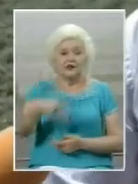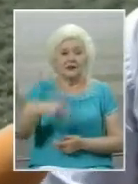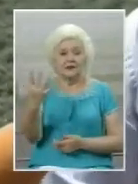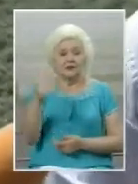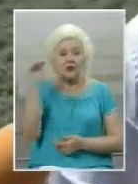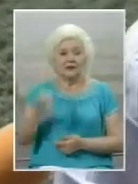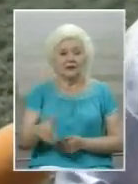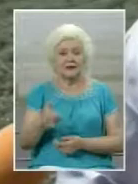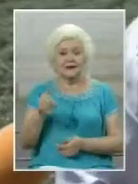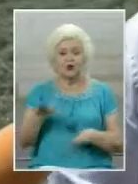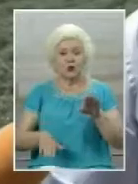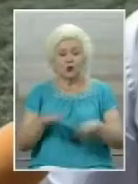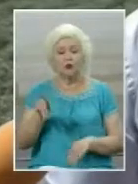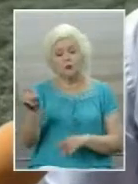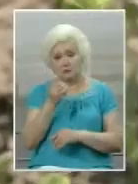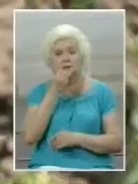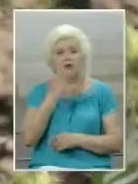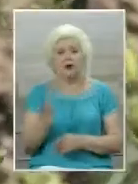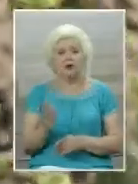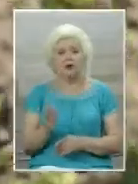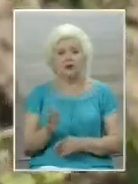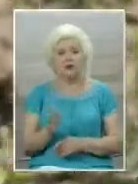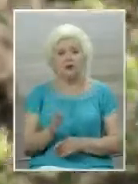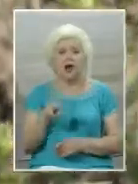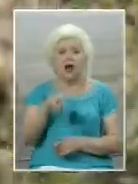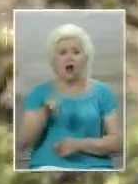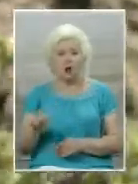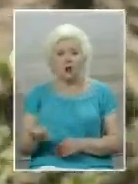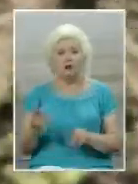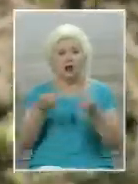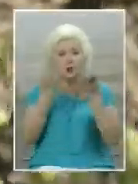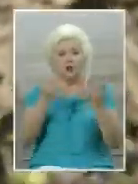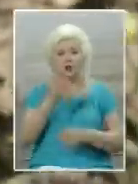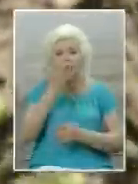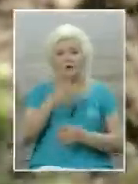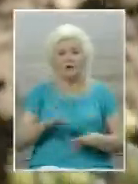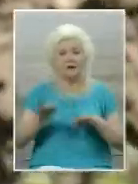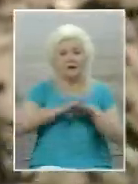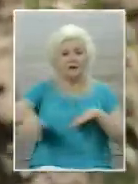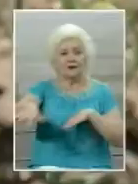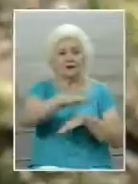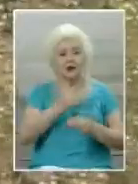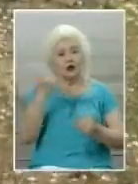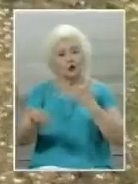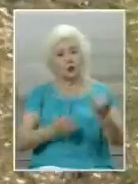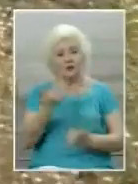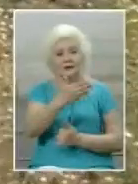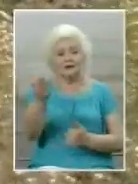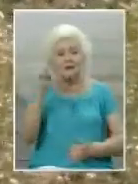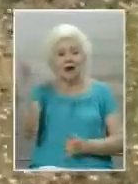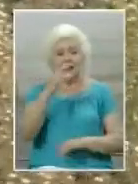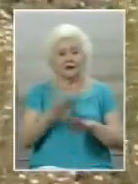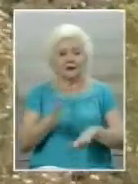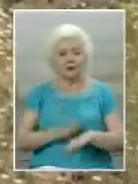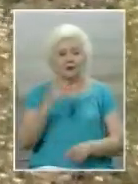22-25 тисяч тонна, я думаю, це гарно. Льон – теж культура південних регіонів. Та доглядати за нею аграріям